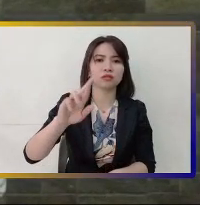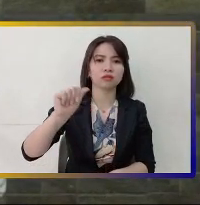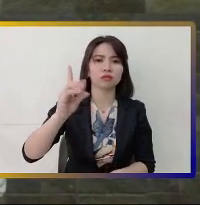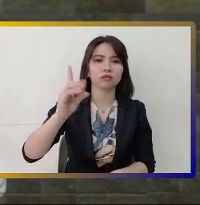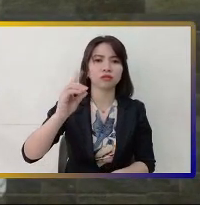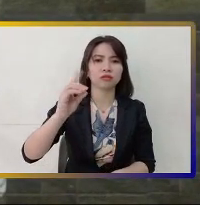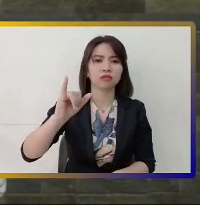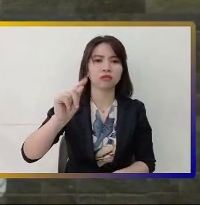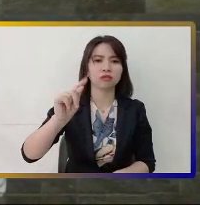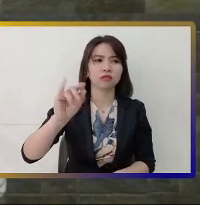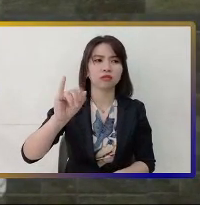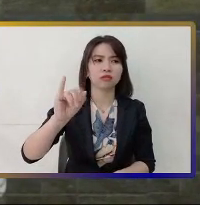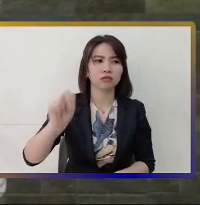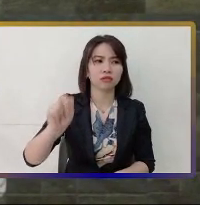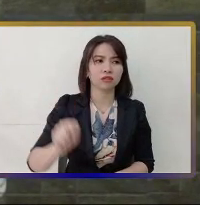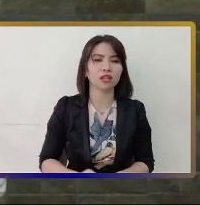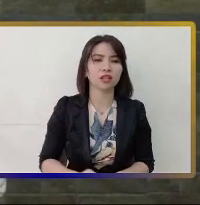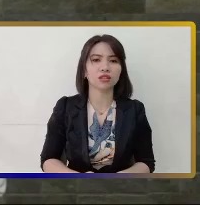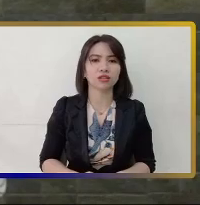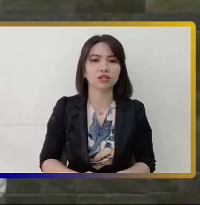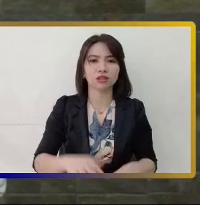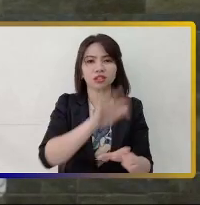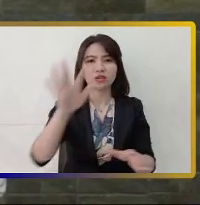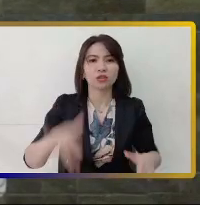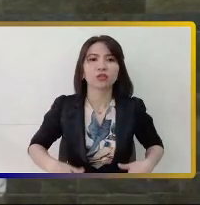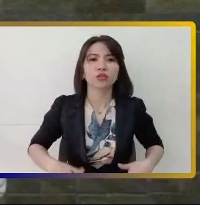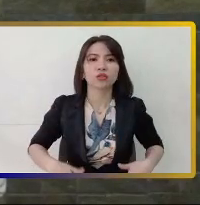ka lumabas ka, na parehas ka pa rin ng dati.